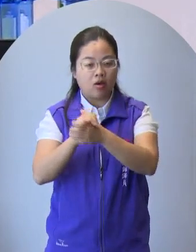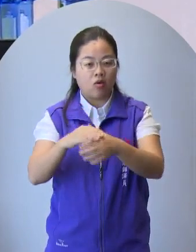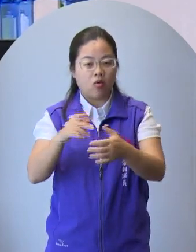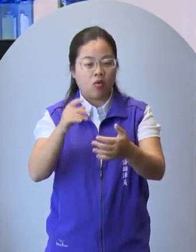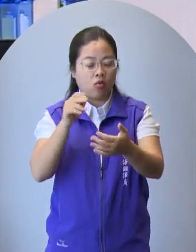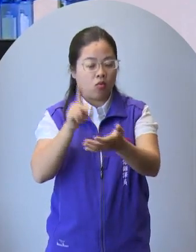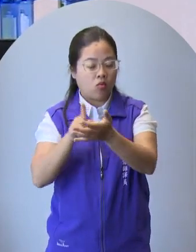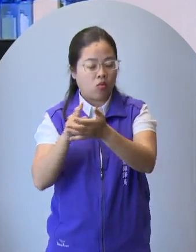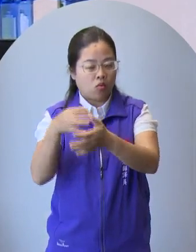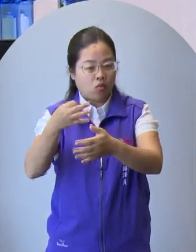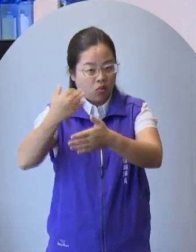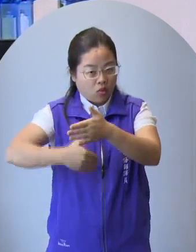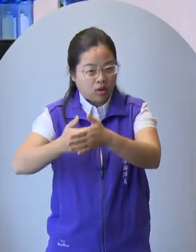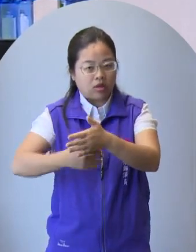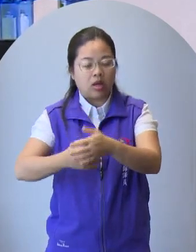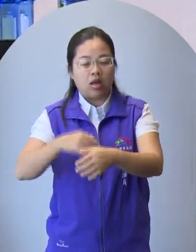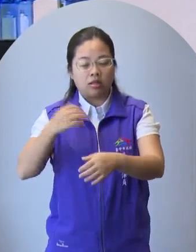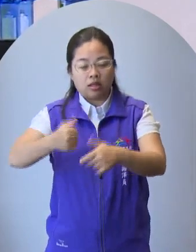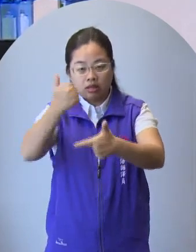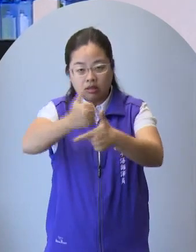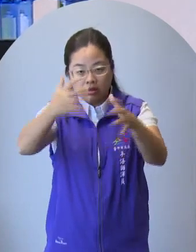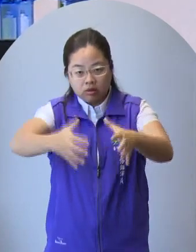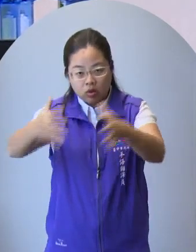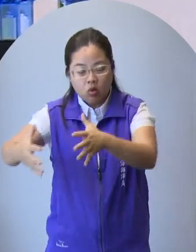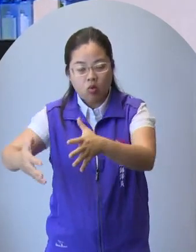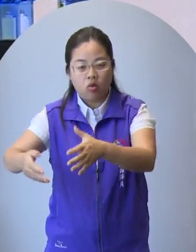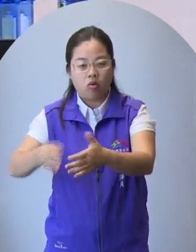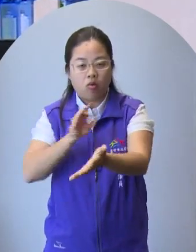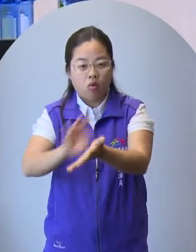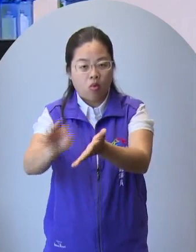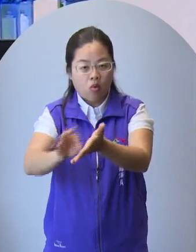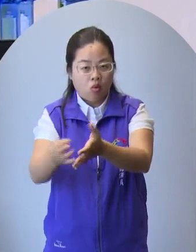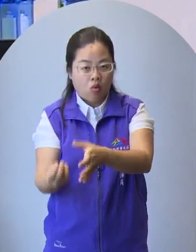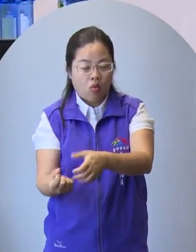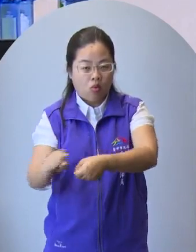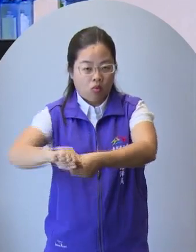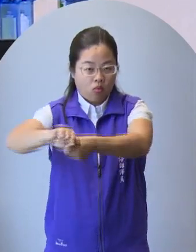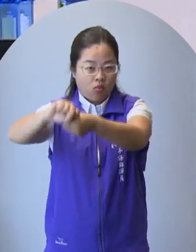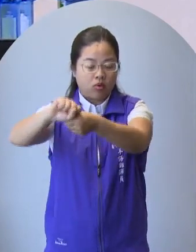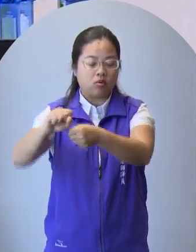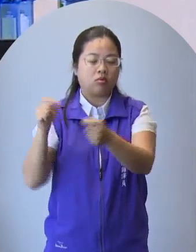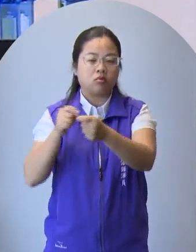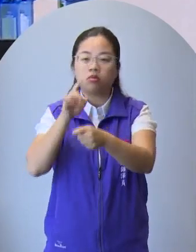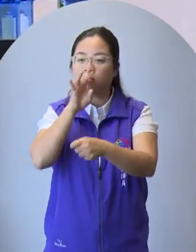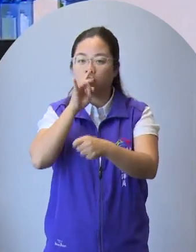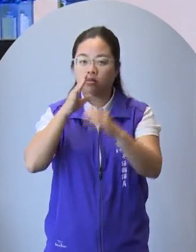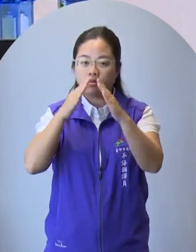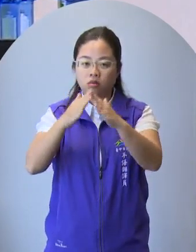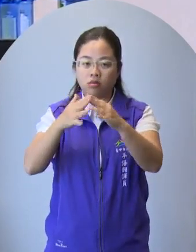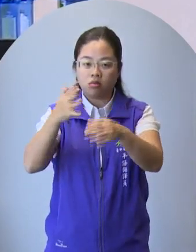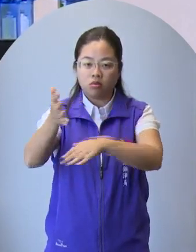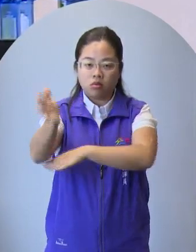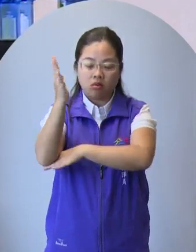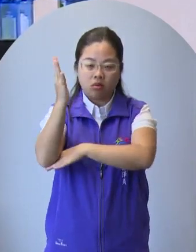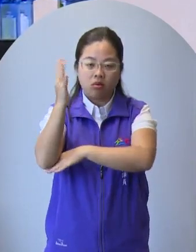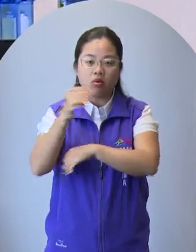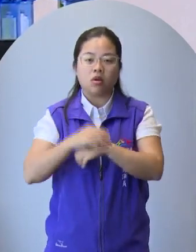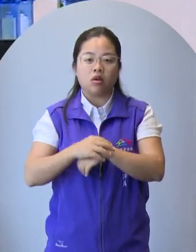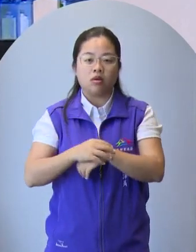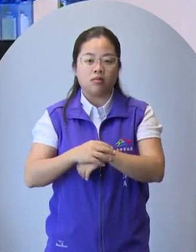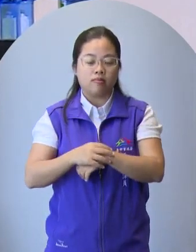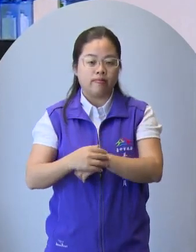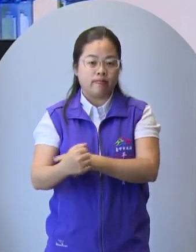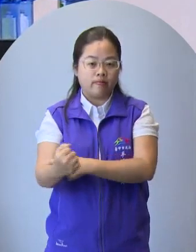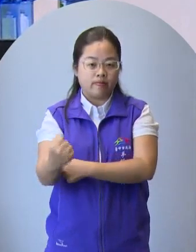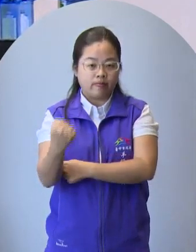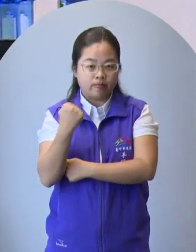我们的建设支出更多，因为台中市政府我们这几年以来，我们在财政上励